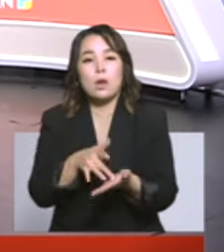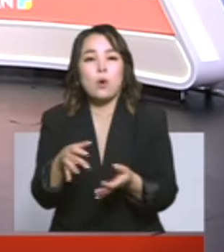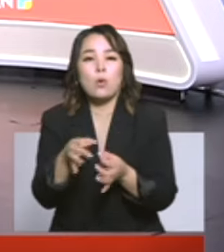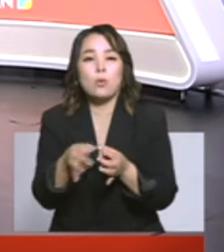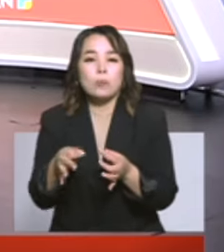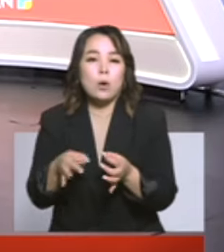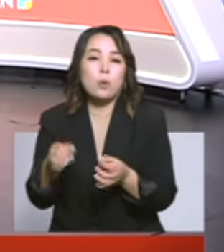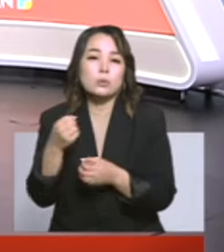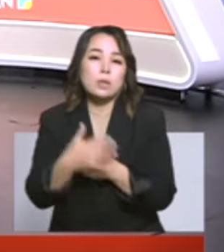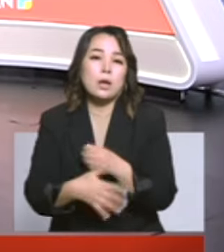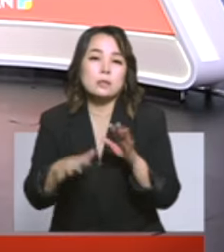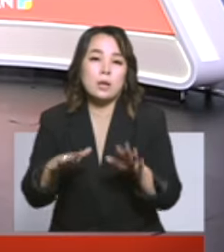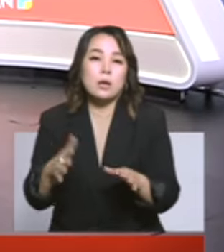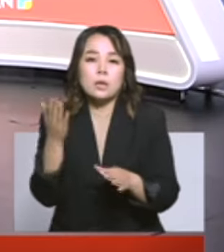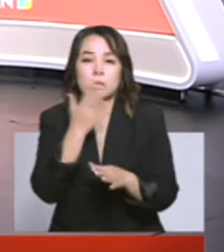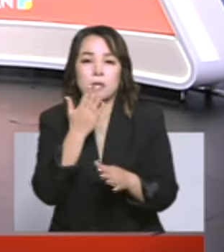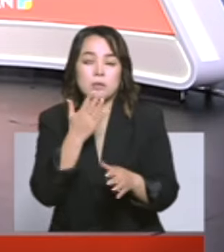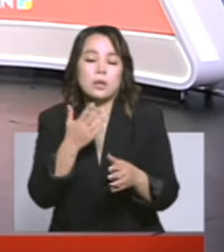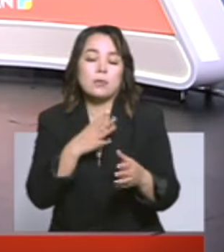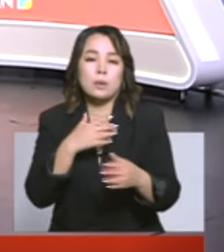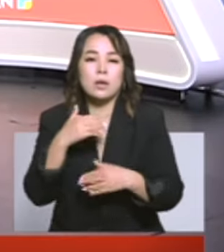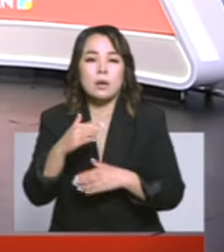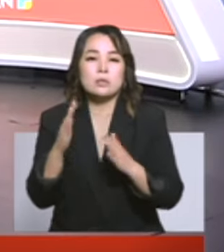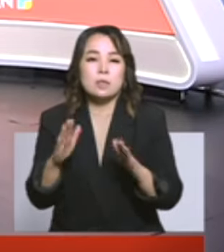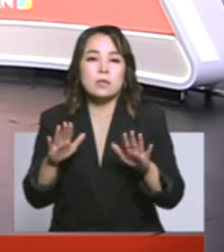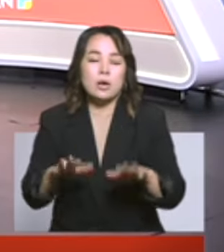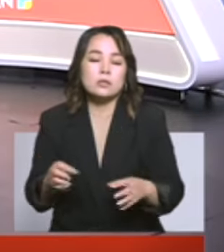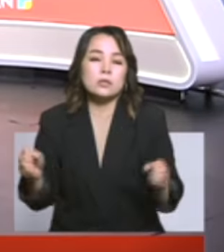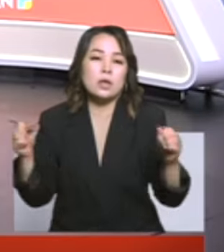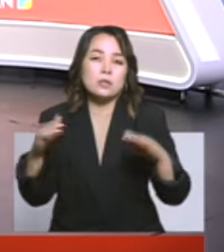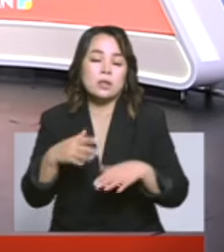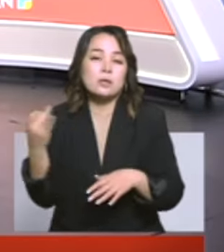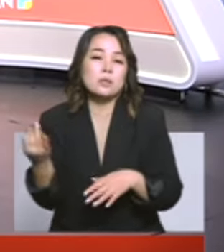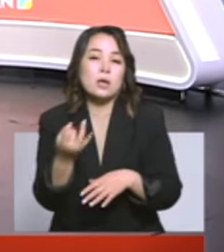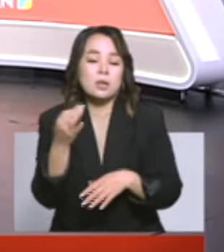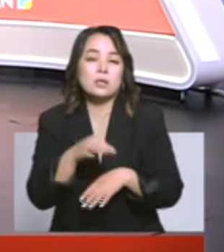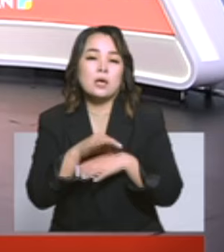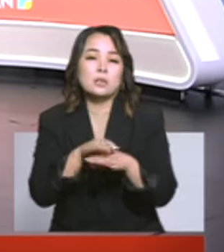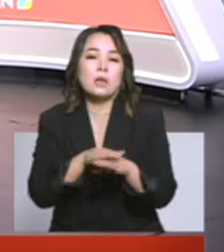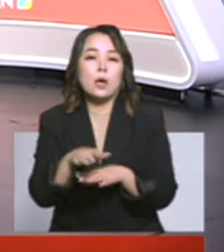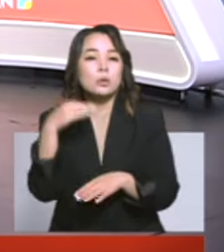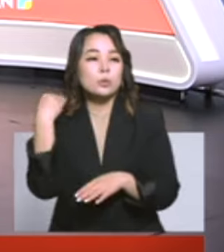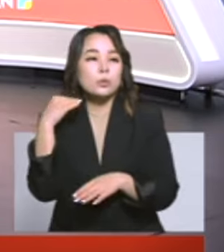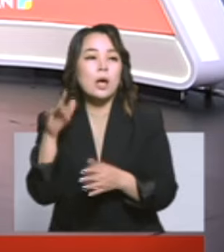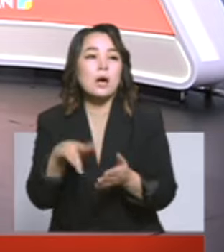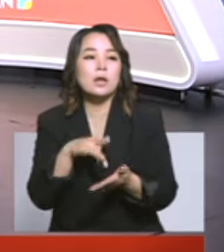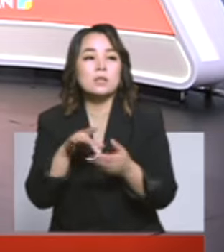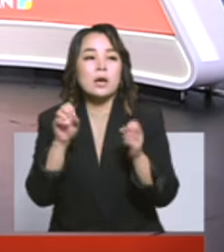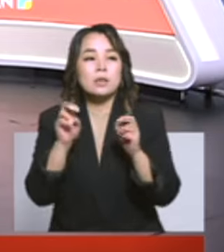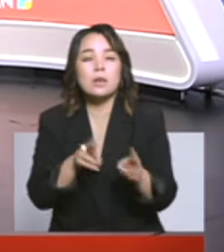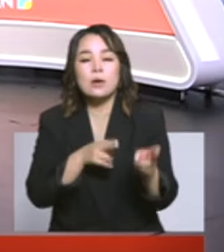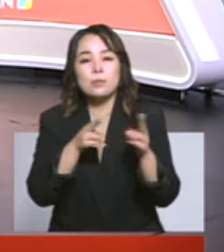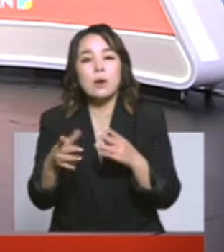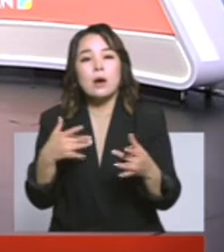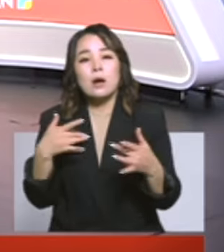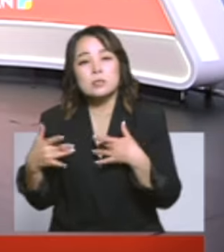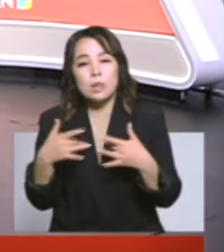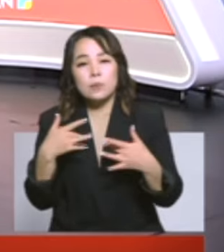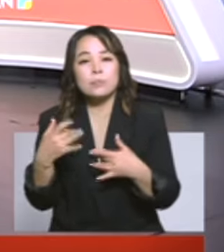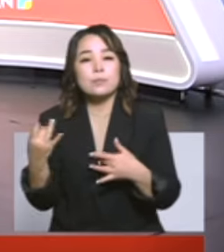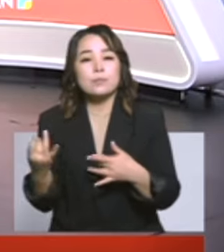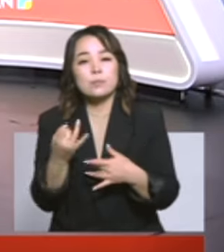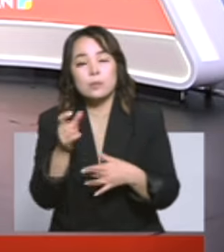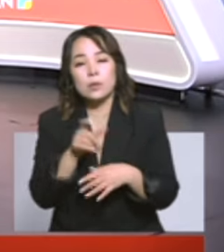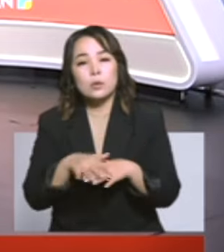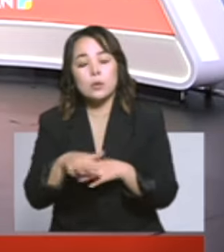облыс орталықтарында кинокартинаны көруге жиналған көрерменнің қарасы қалын. Ал Түркістан қаласына арнайы барған актерлер